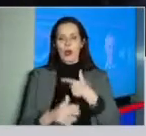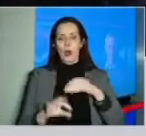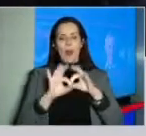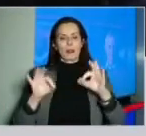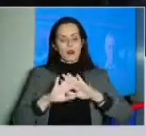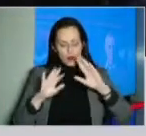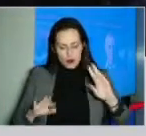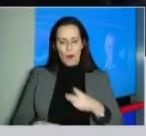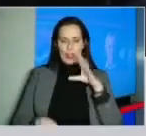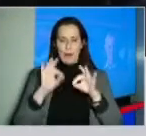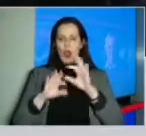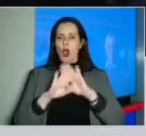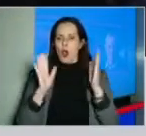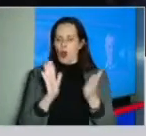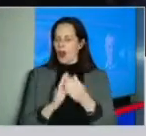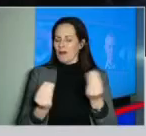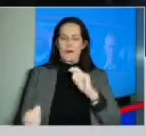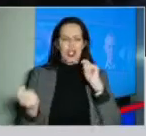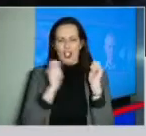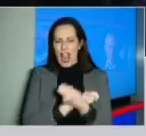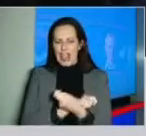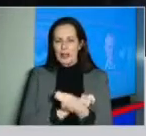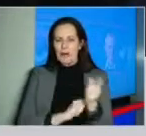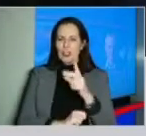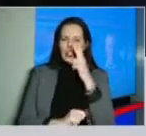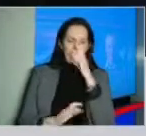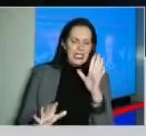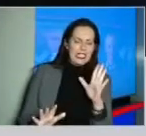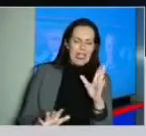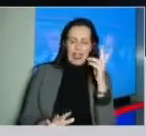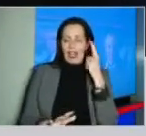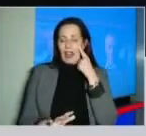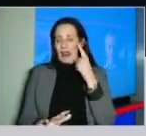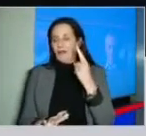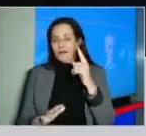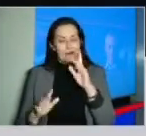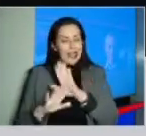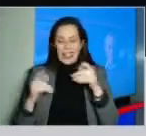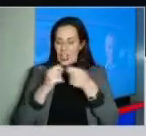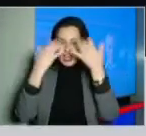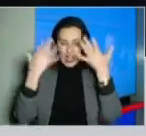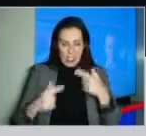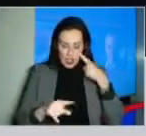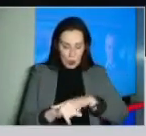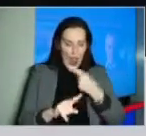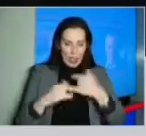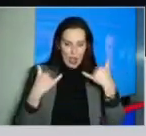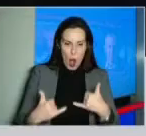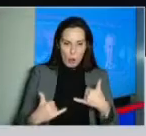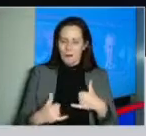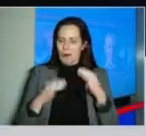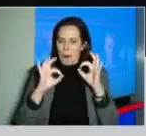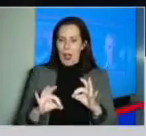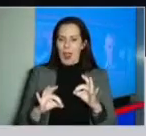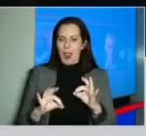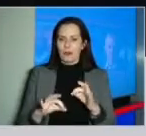את מערכת הבחירות, כל המפה משתנה, כל מי שינסה להקיש מהסקרים שראינו עד עכשיו, לסקרים שנביט בהם היום בערב, לחלוטין